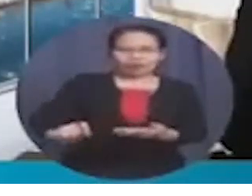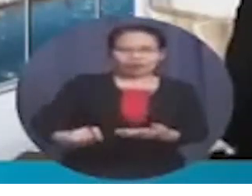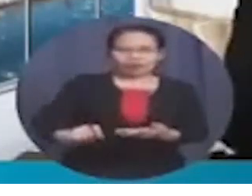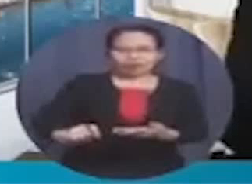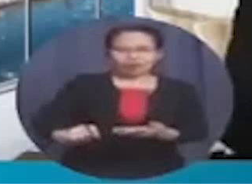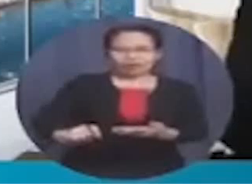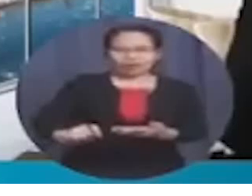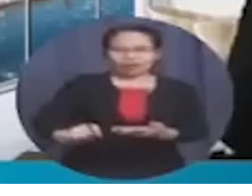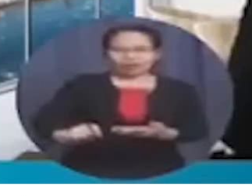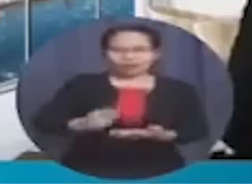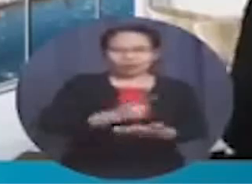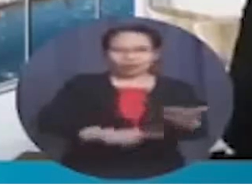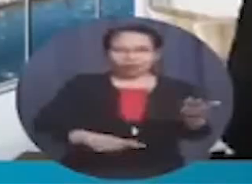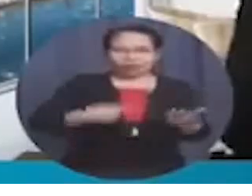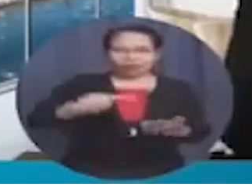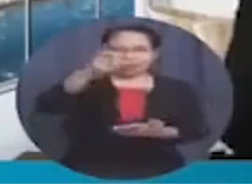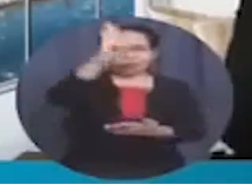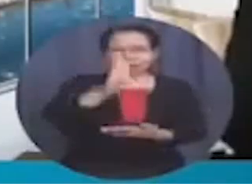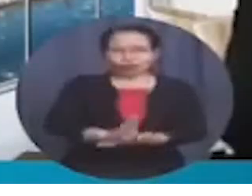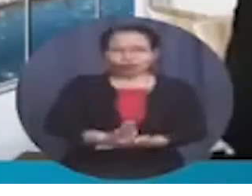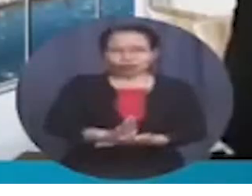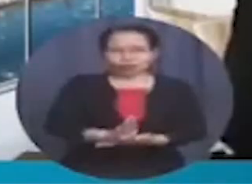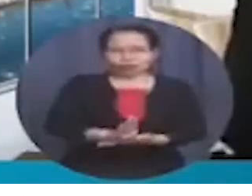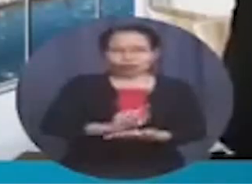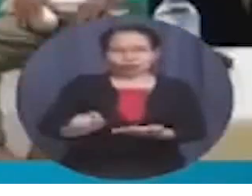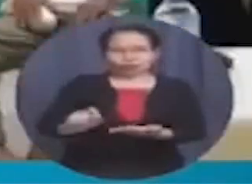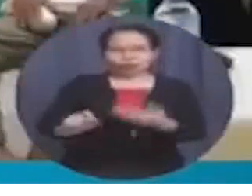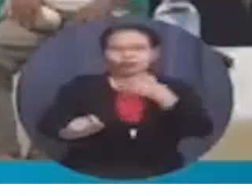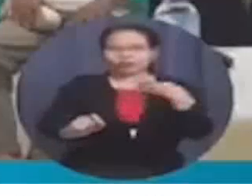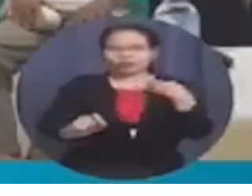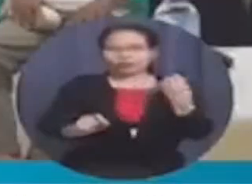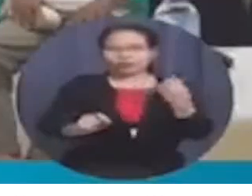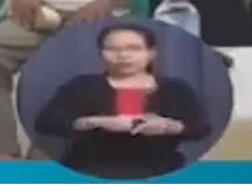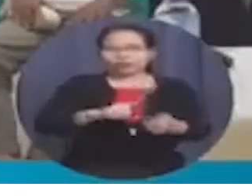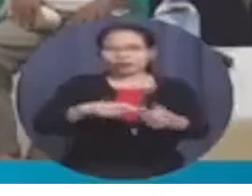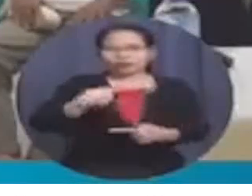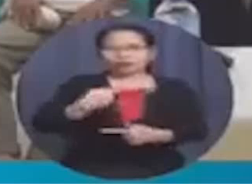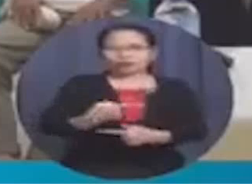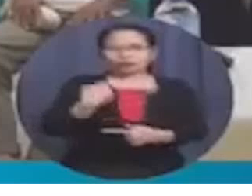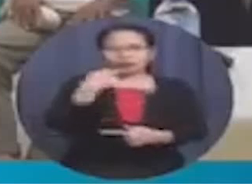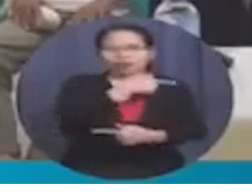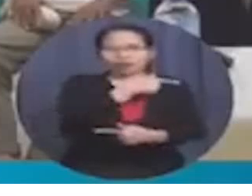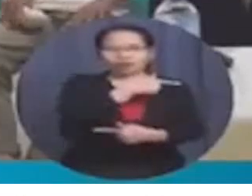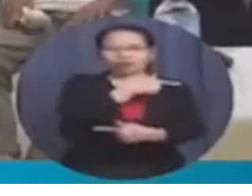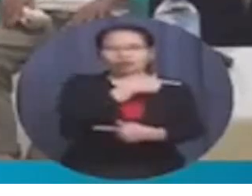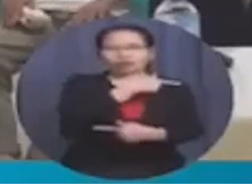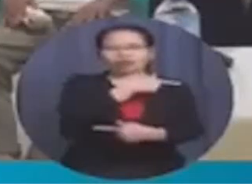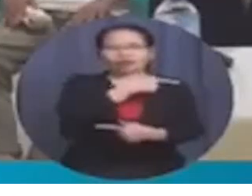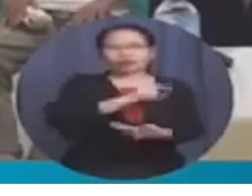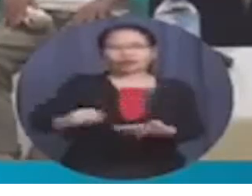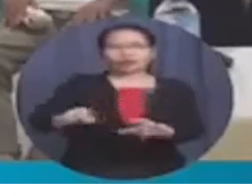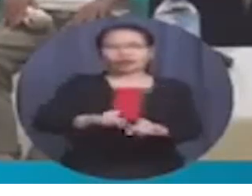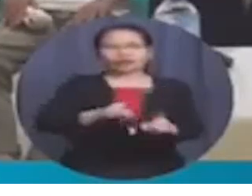kung verbatim, ano ba ang sinabi ng Diyos eh. Nakalagay din naman yung sinabi ng sinungaling.